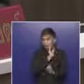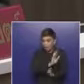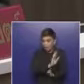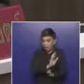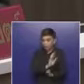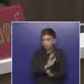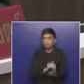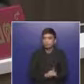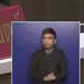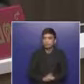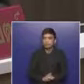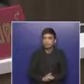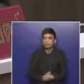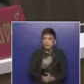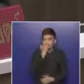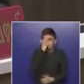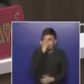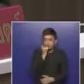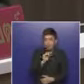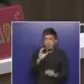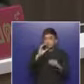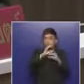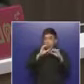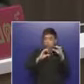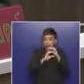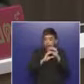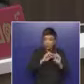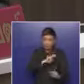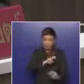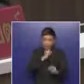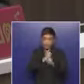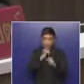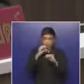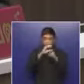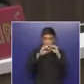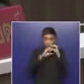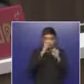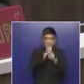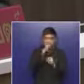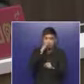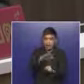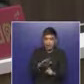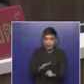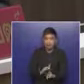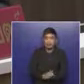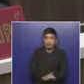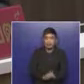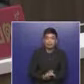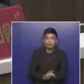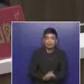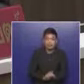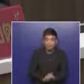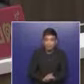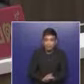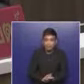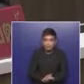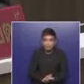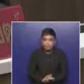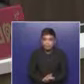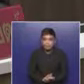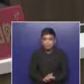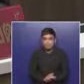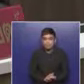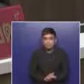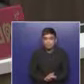ราะว่านอกจากท่านทำโครงการเองไม่ได้ท่านก็ไม่ควรแม้กระทั่งมีไถยจิตหรือว่า hidden